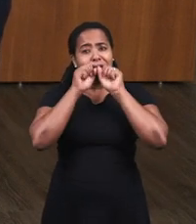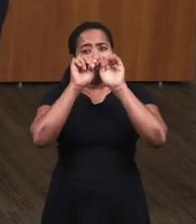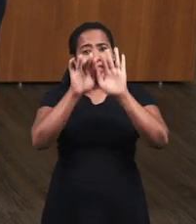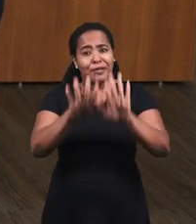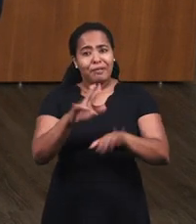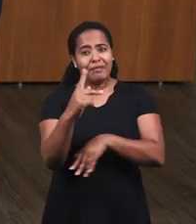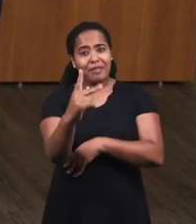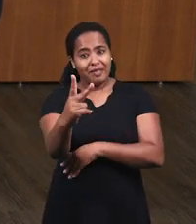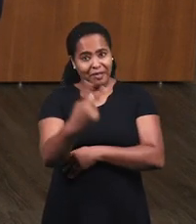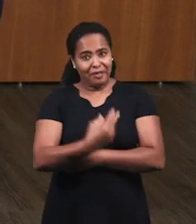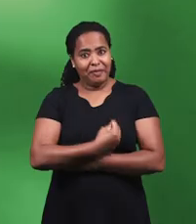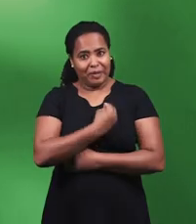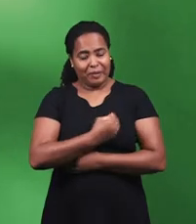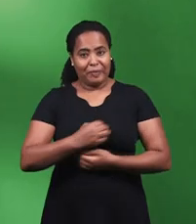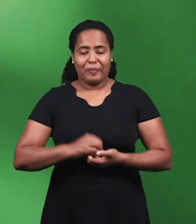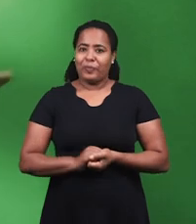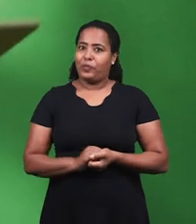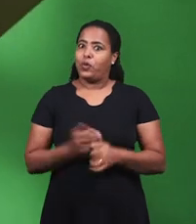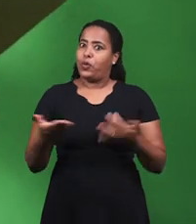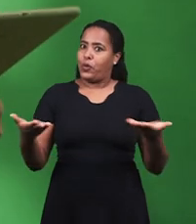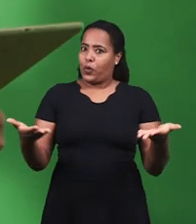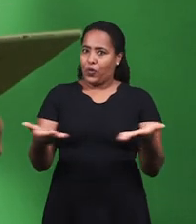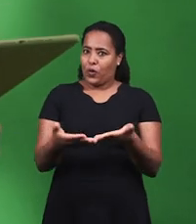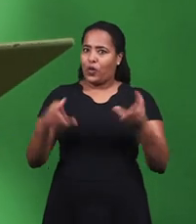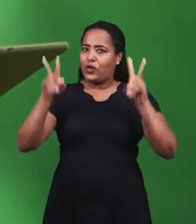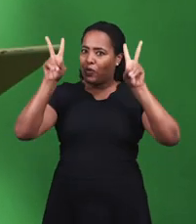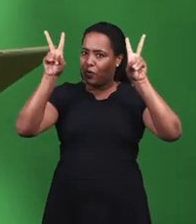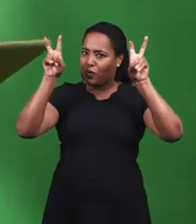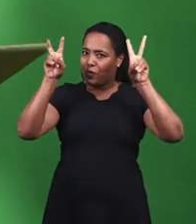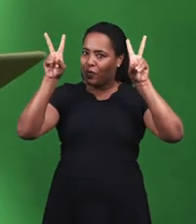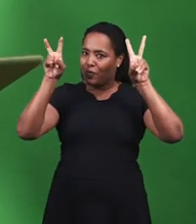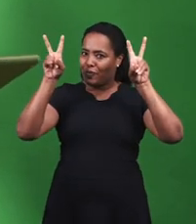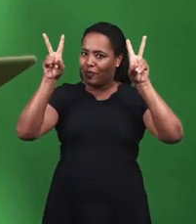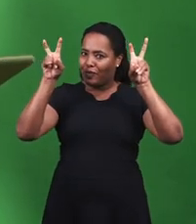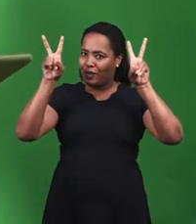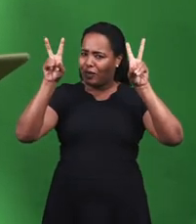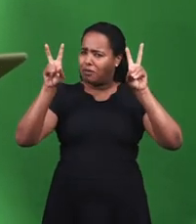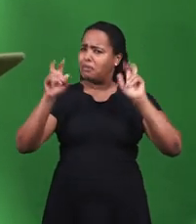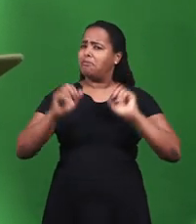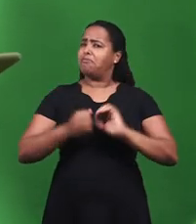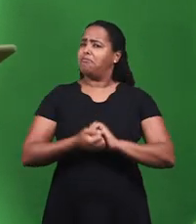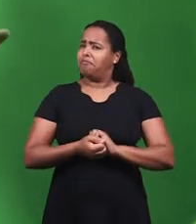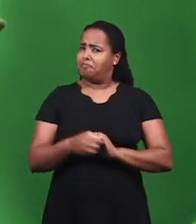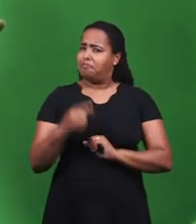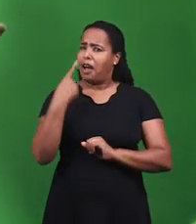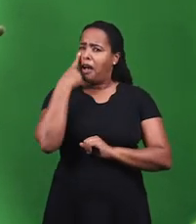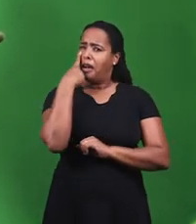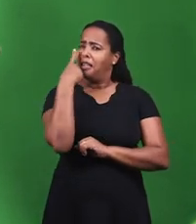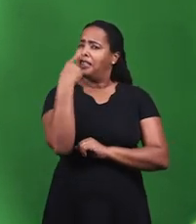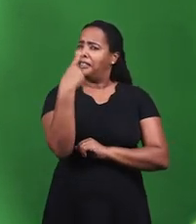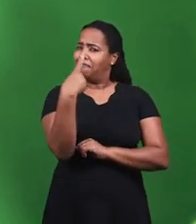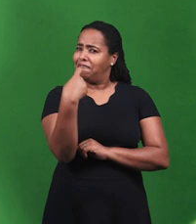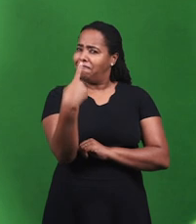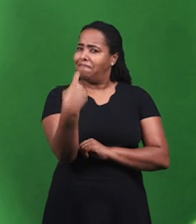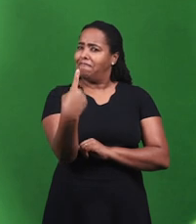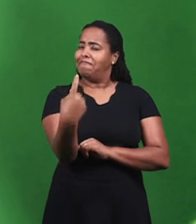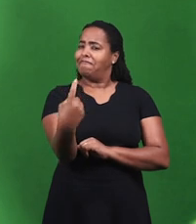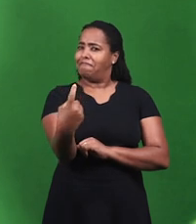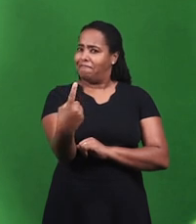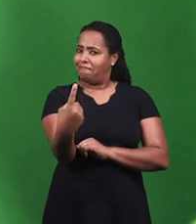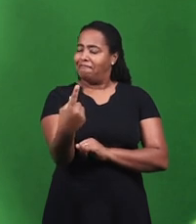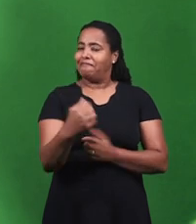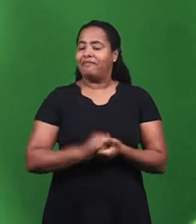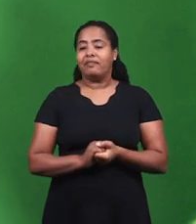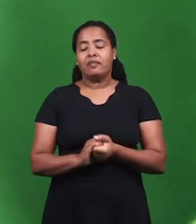и благословлять вас. Тема сегодня наша. Это очень интересная